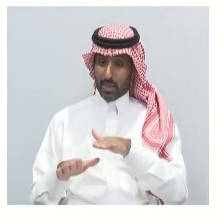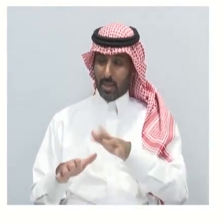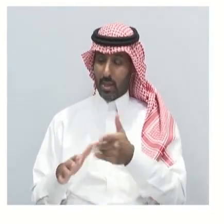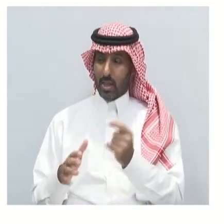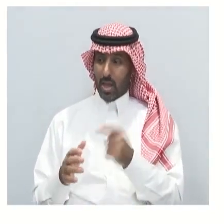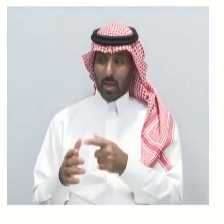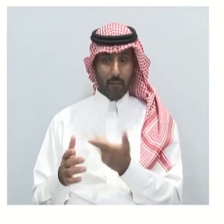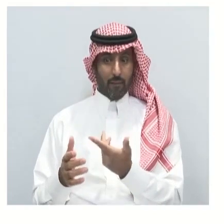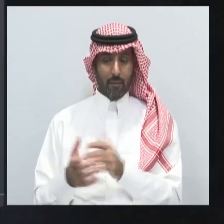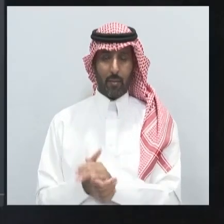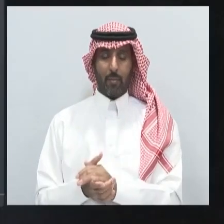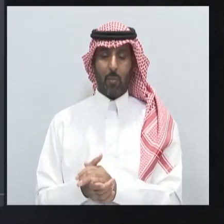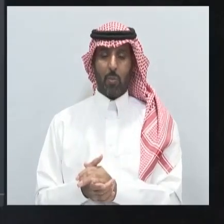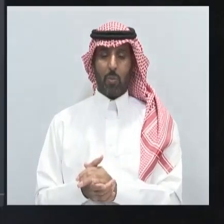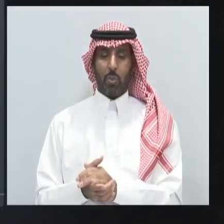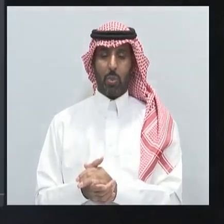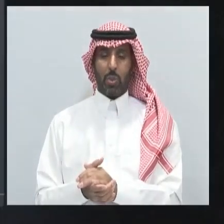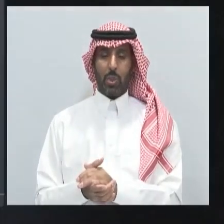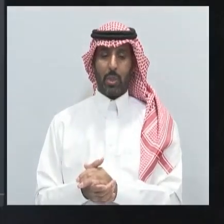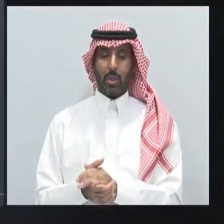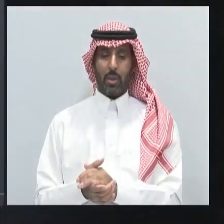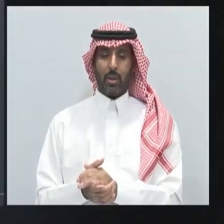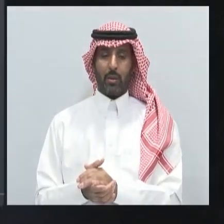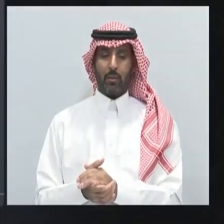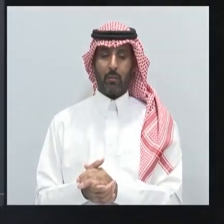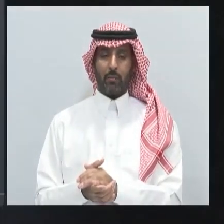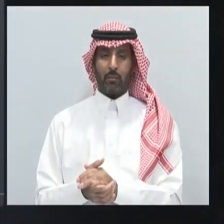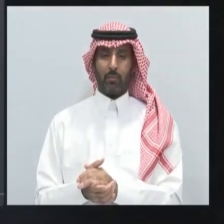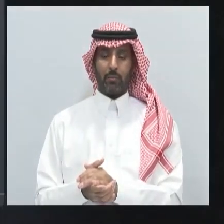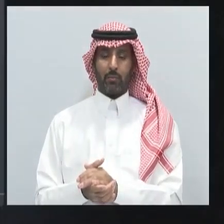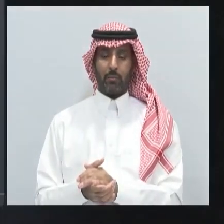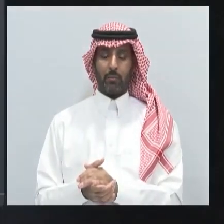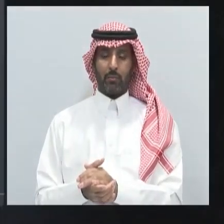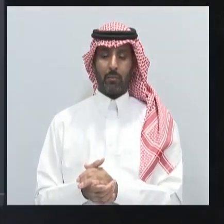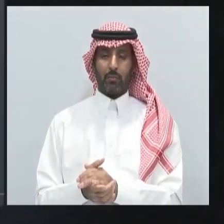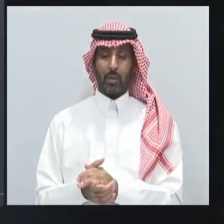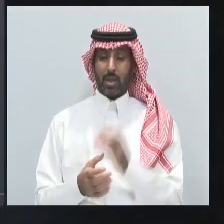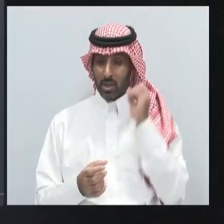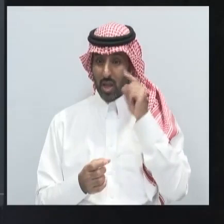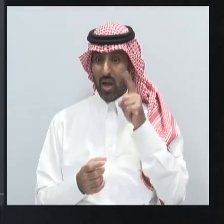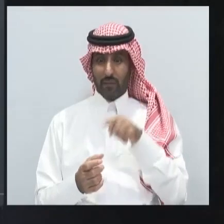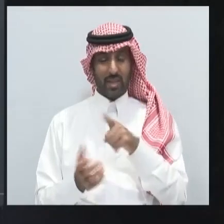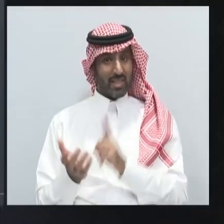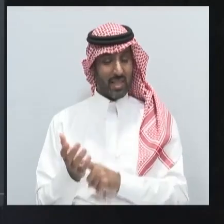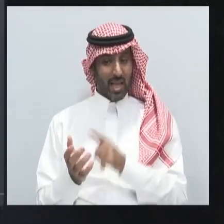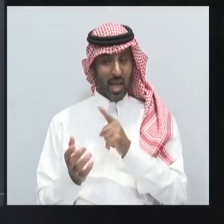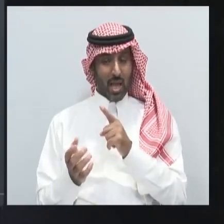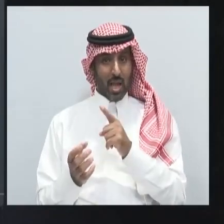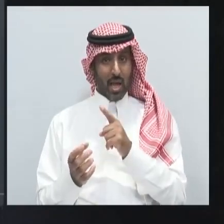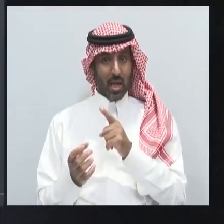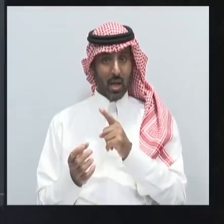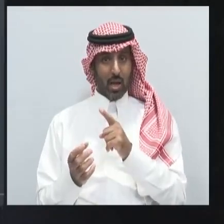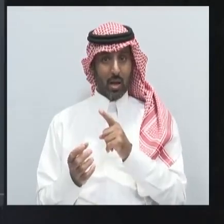القياس طبعا وذكرنا ان اذا يعني ل يعني لكي مثلا تتعرف ايضا على صدق الاداه ان اذا كانت